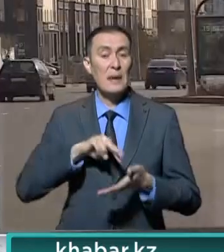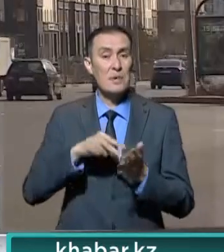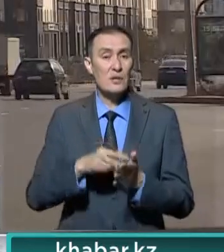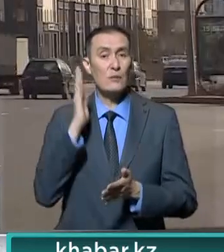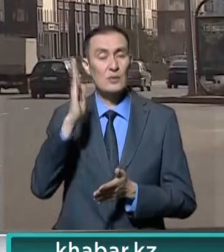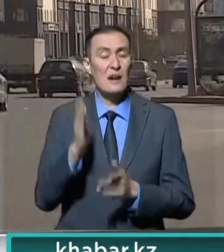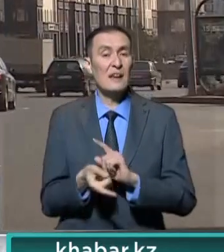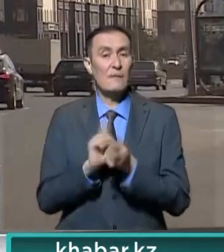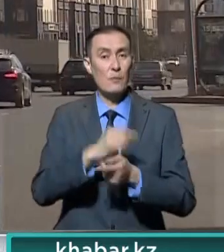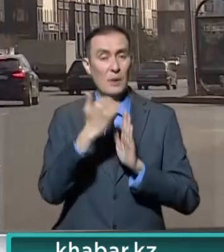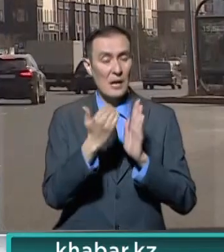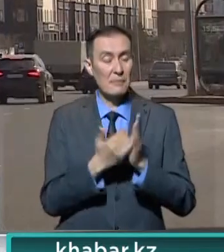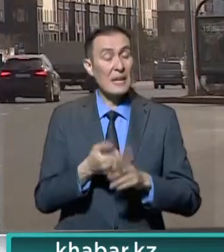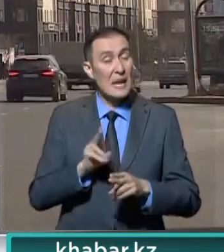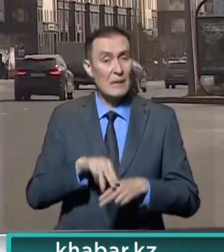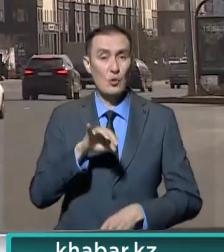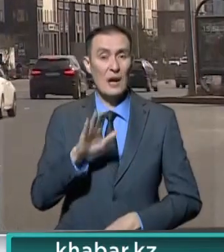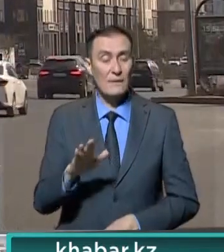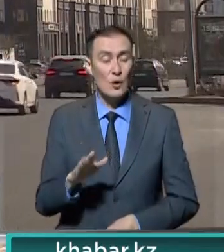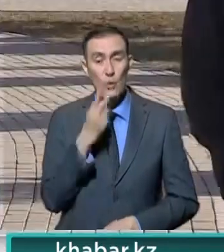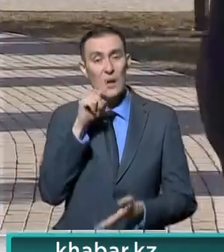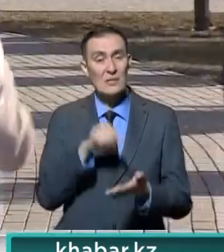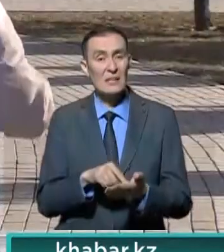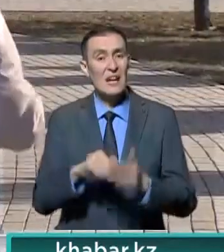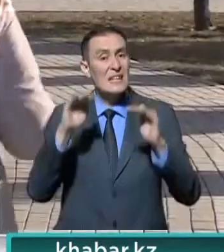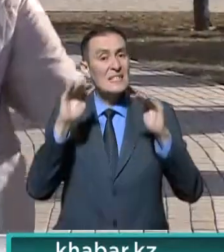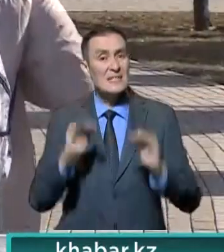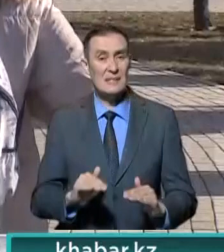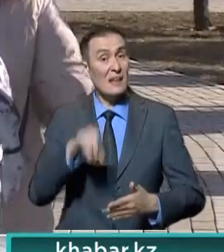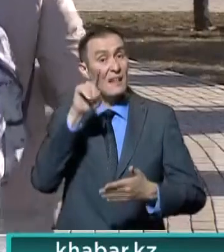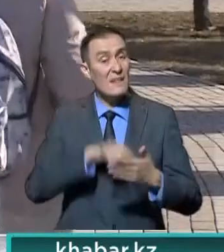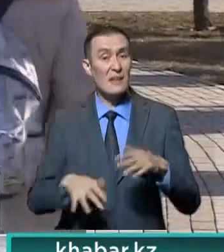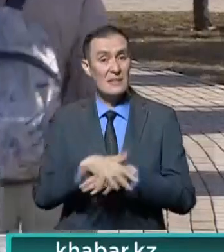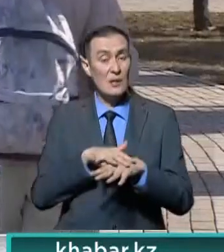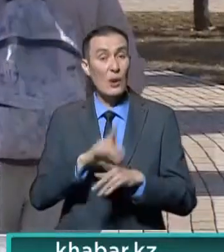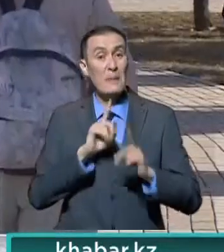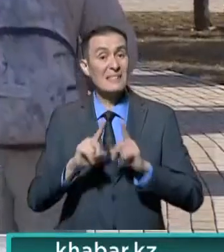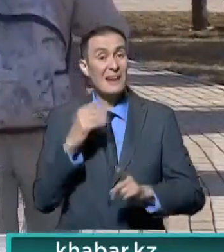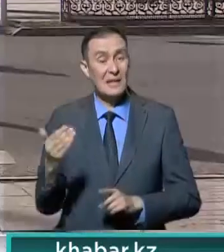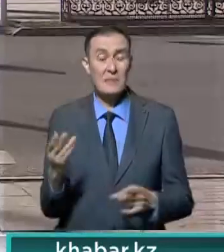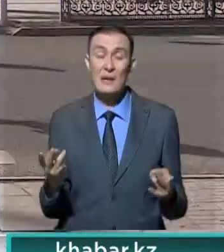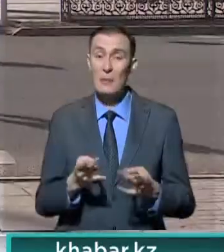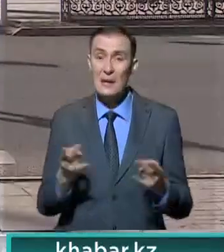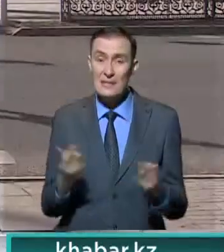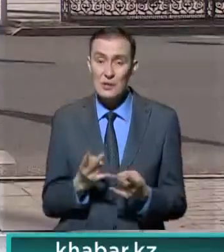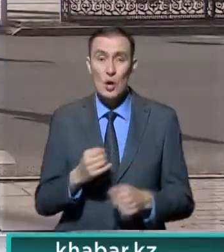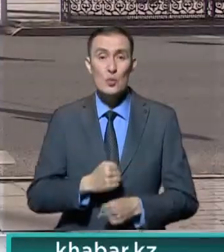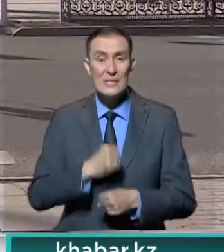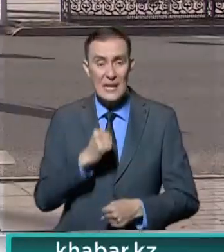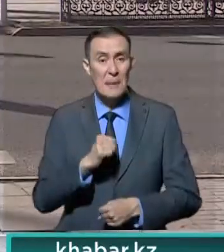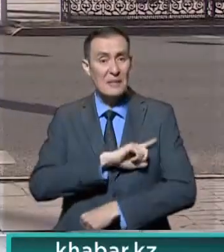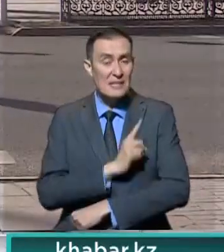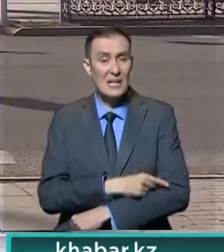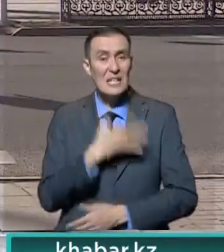курса реформ. При этом Касым-Жомарт Токаев указал на низкое доверие казахстанцев к маслихатам и на необходимость усиления